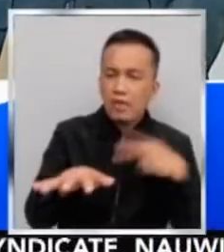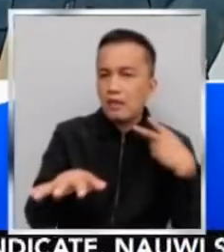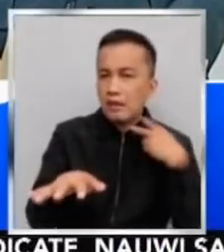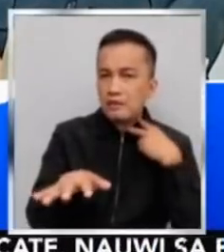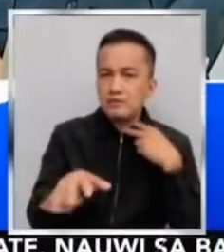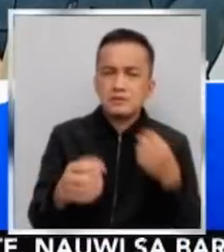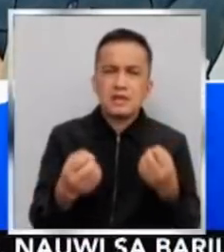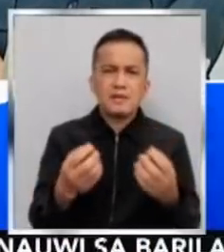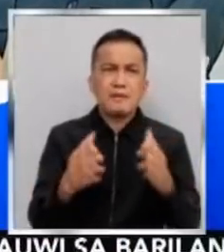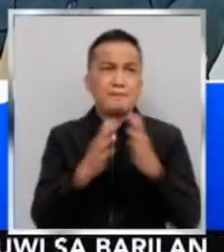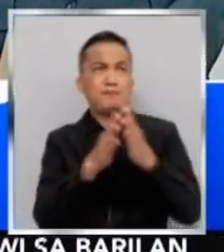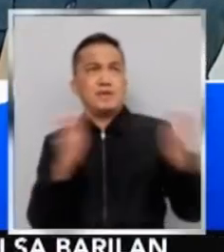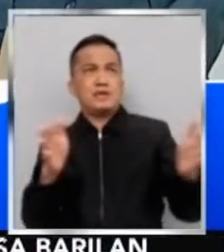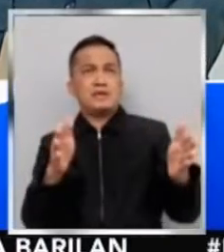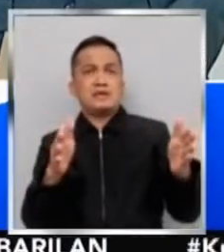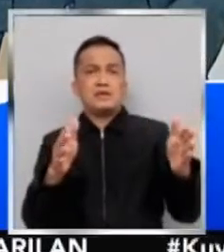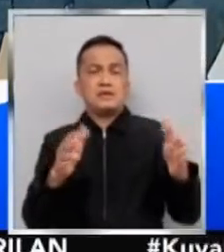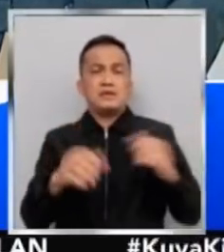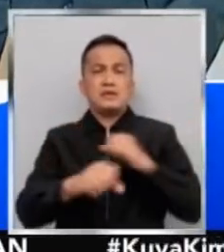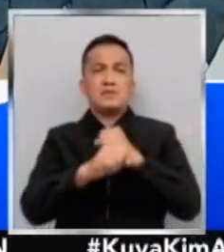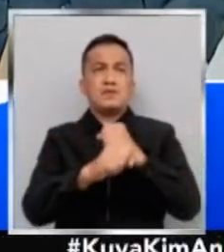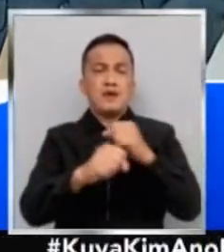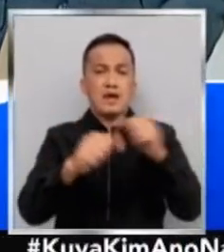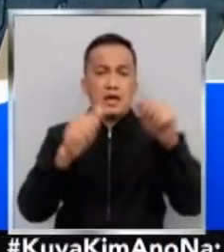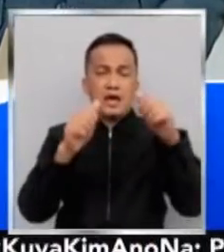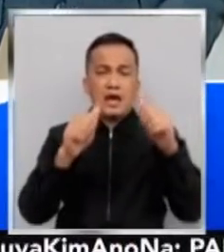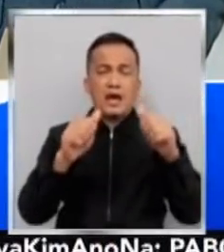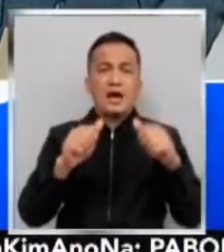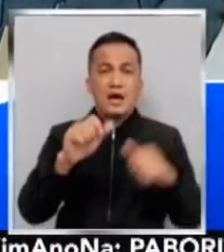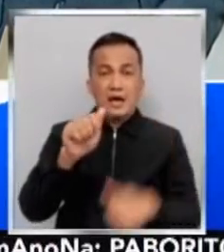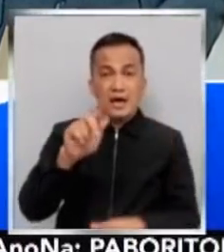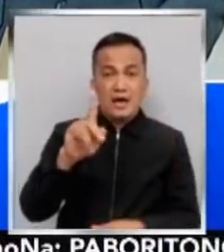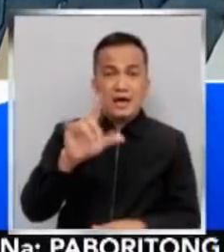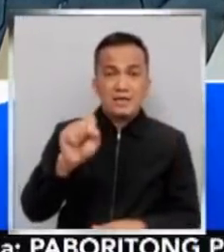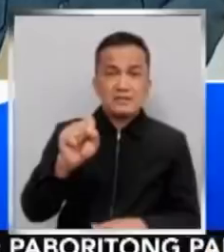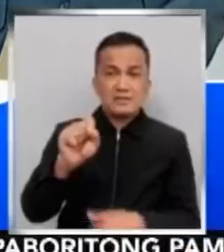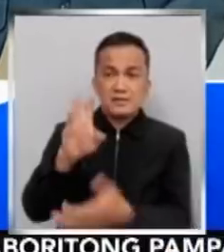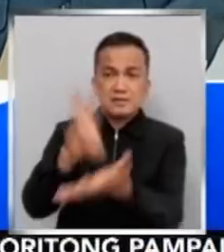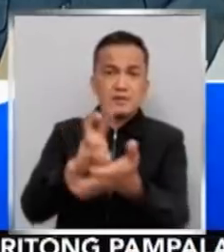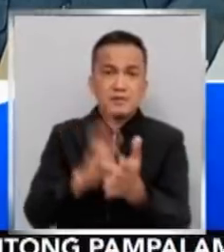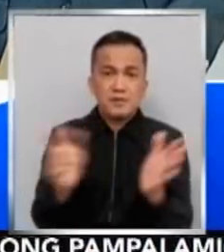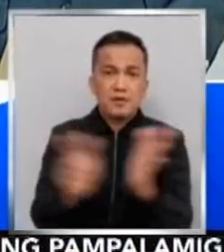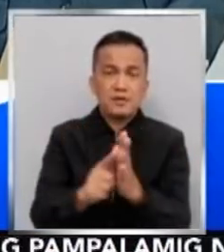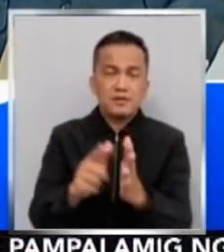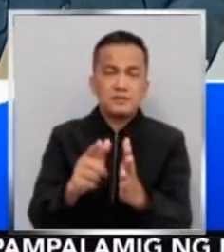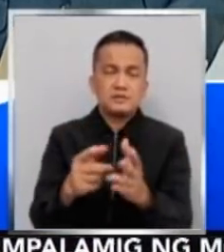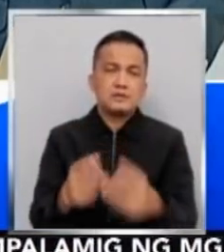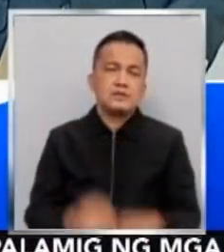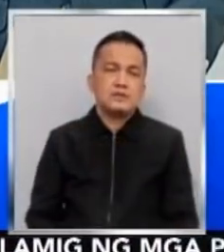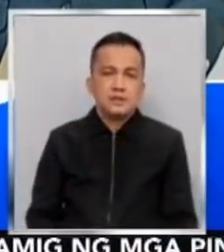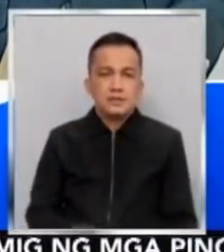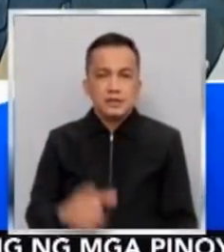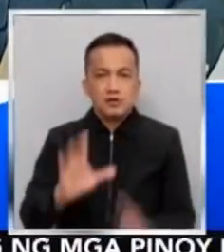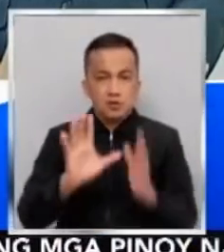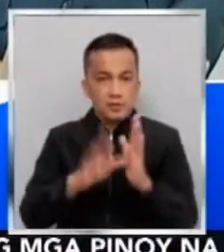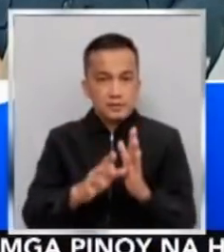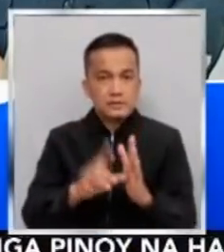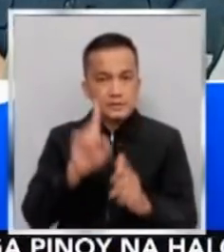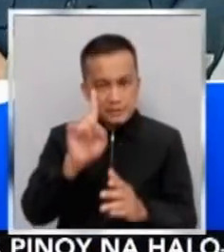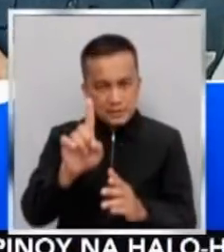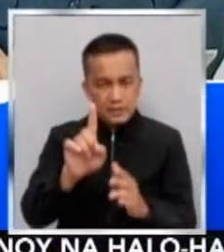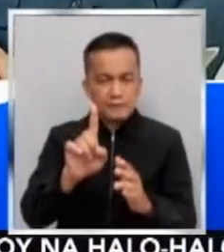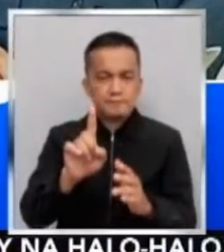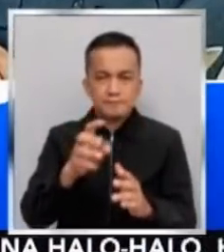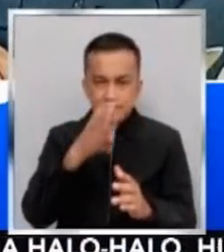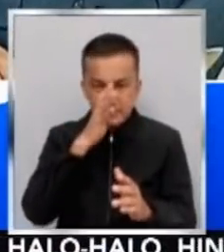Fernalia sa mga ipinagbabawal na lugar. Ang COMELEC naman, iisa pa rin ang mahigpit na paalala. Mahigpit na